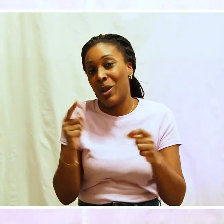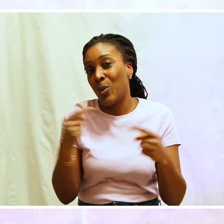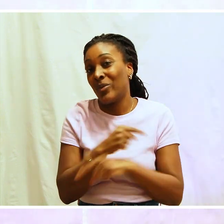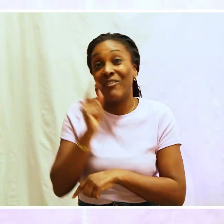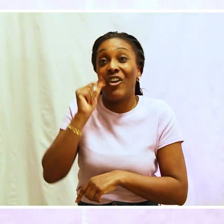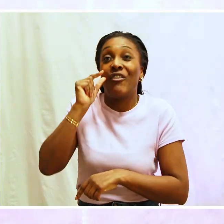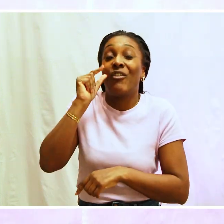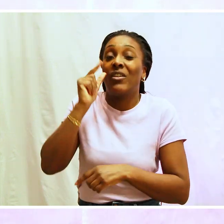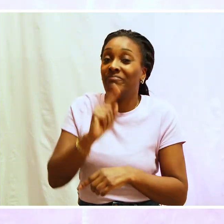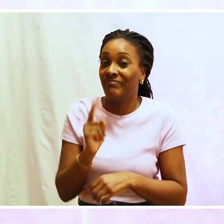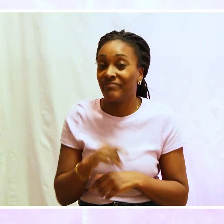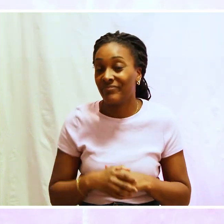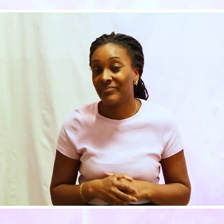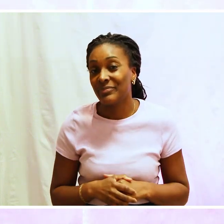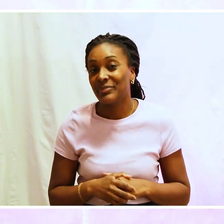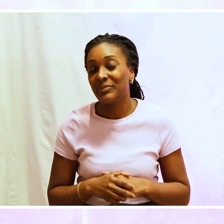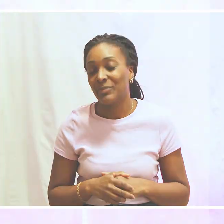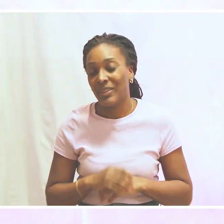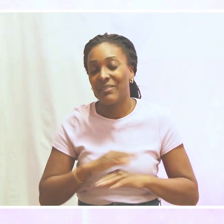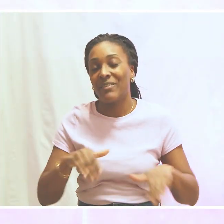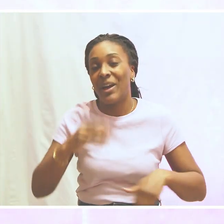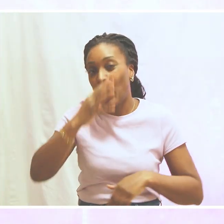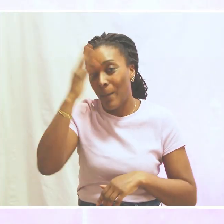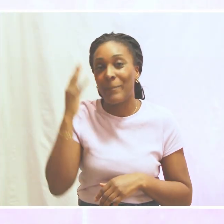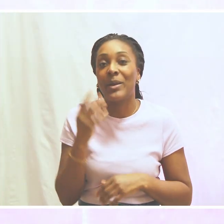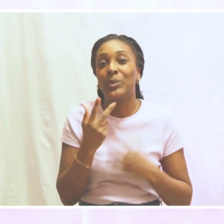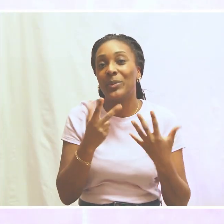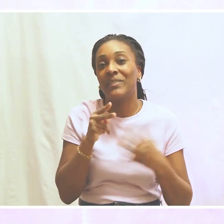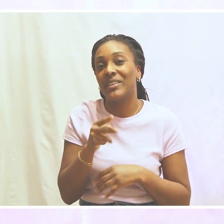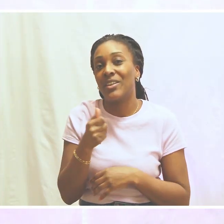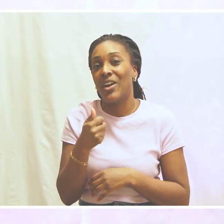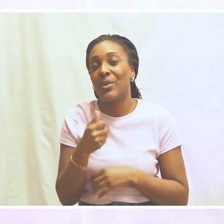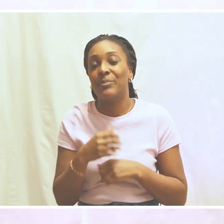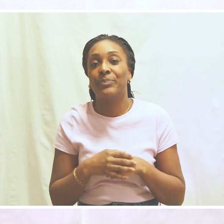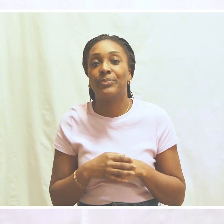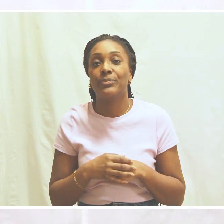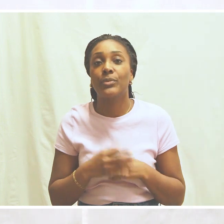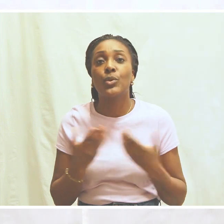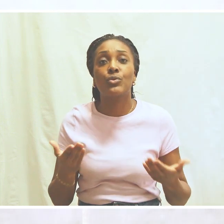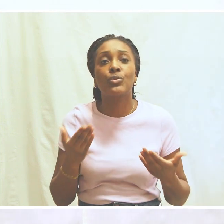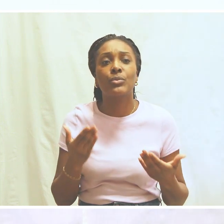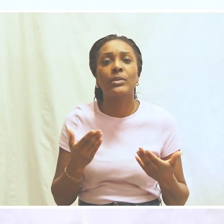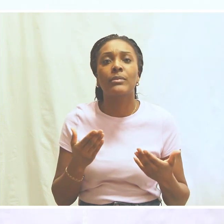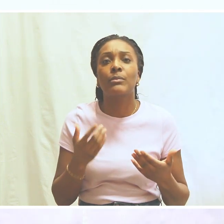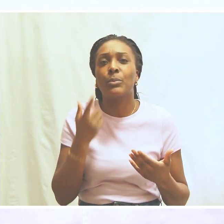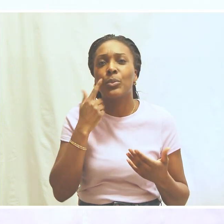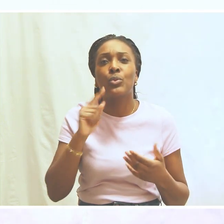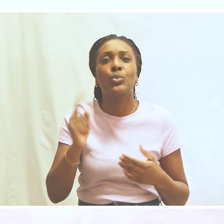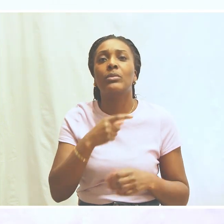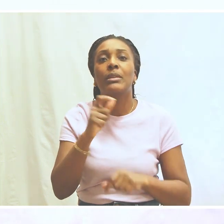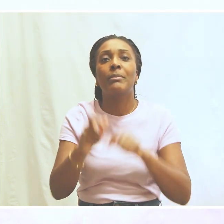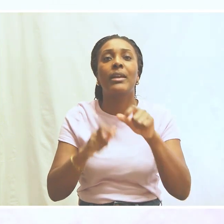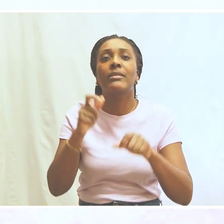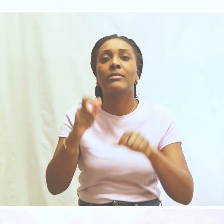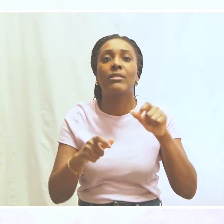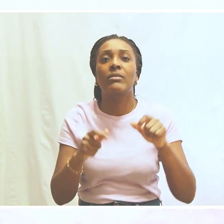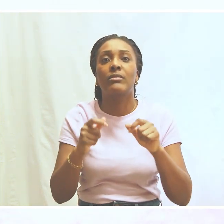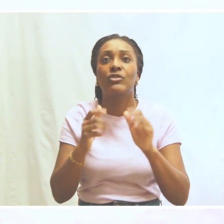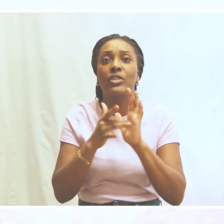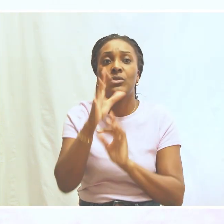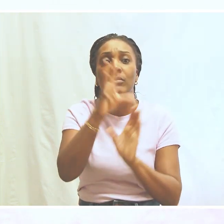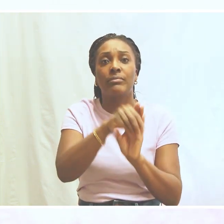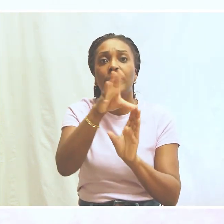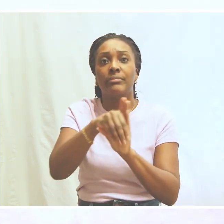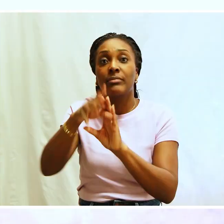vais terminer par là. Romains 8, verset 1. Il n'y a donc maintenant aucune condamnation pour ceux qui sont en